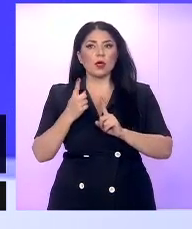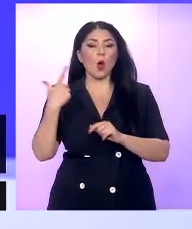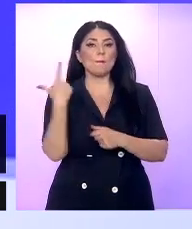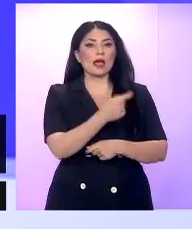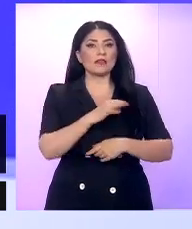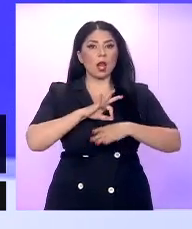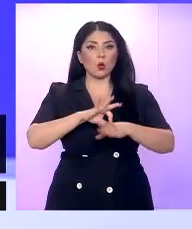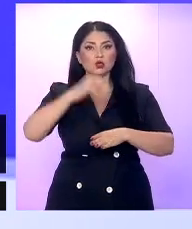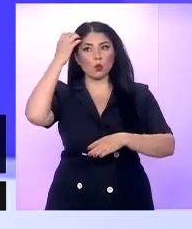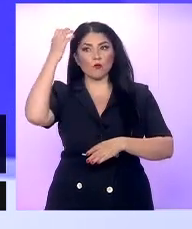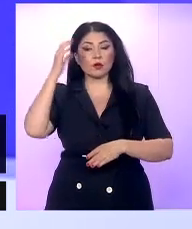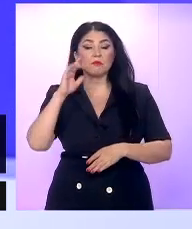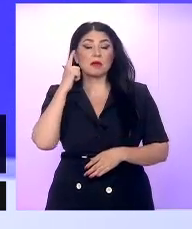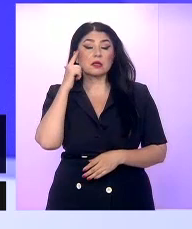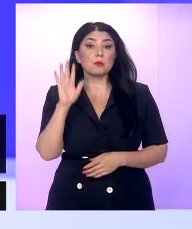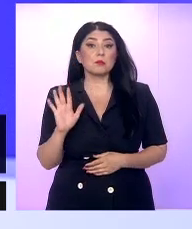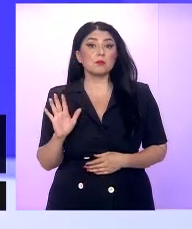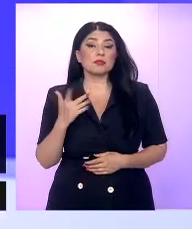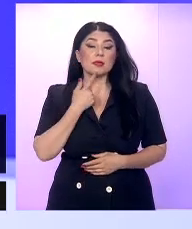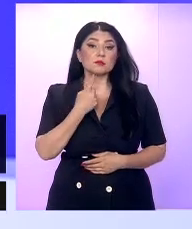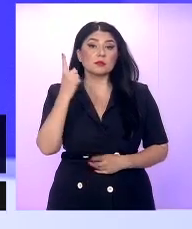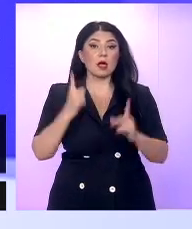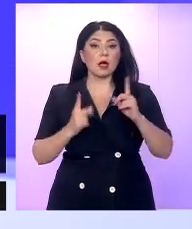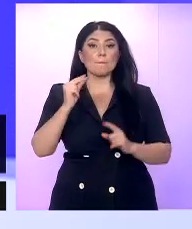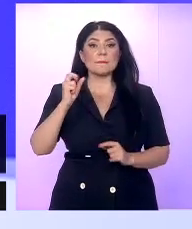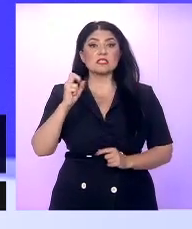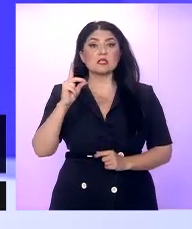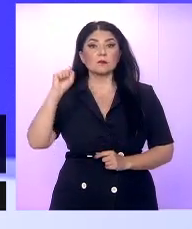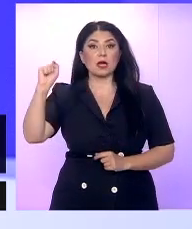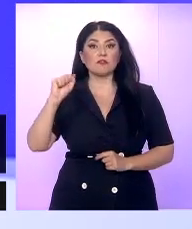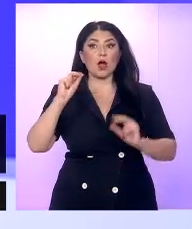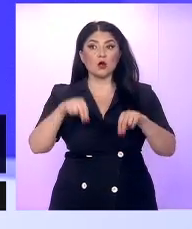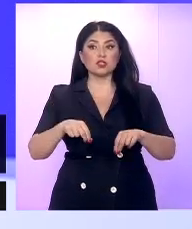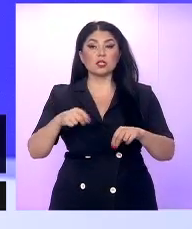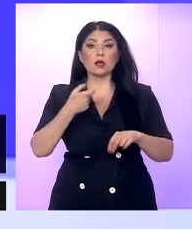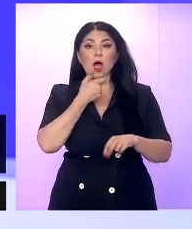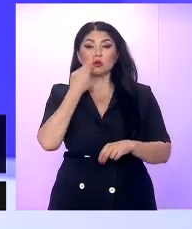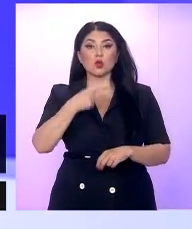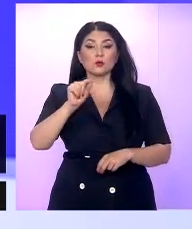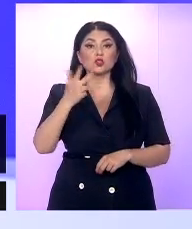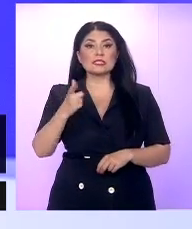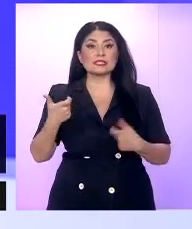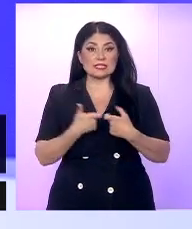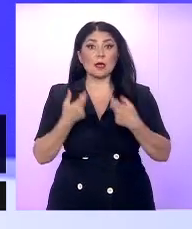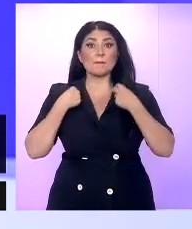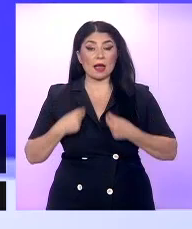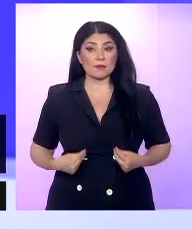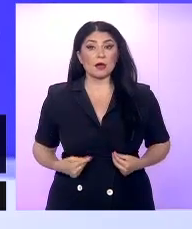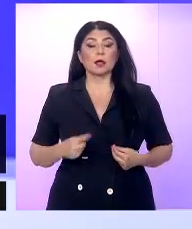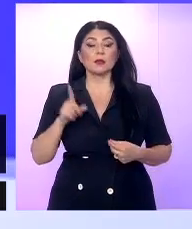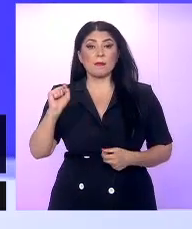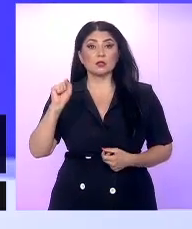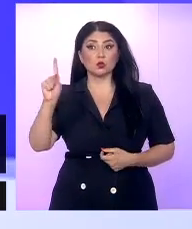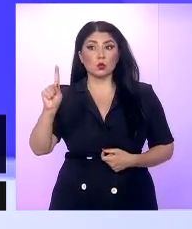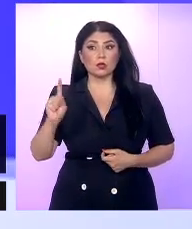parteneri. Mă gândesc că, de exemplu, dacă PSD va ajunge să aibă premierul în anul 2023, începând din 2023,